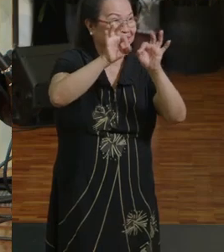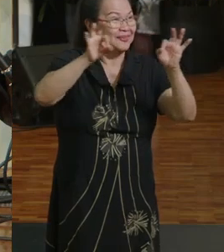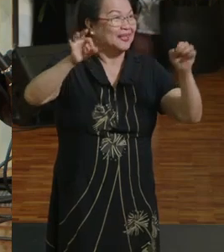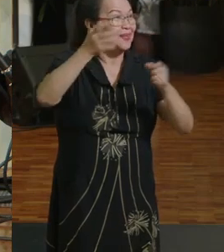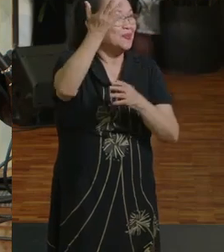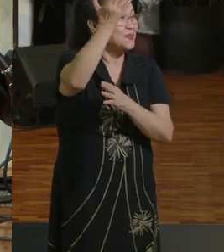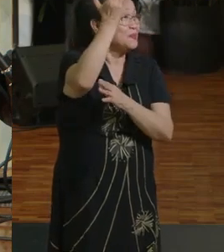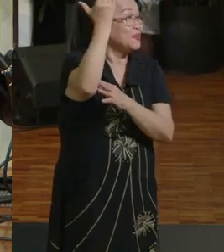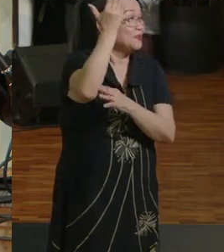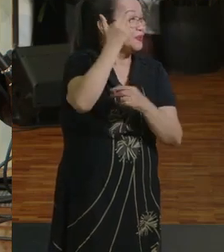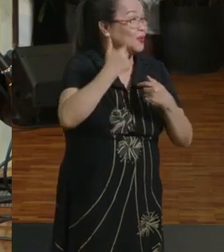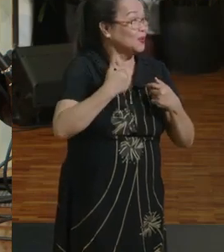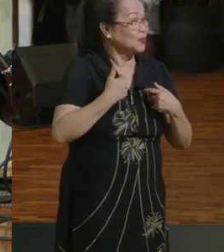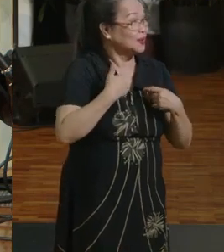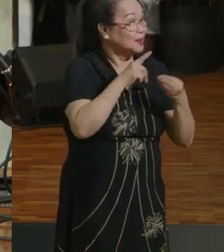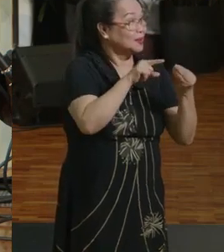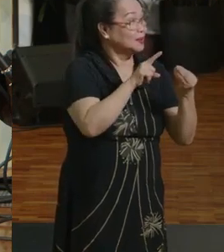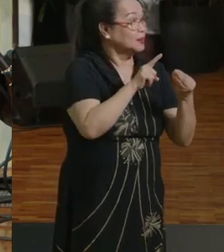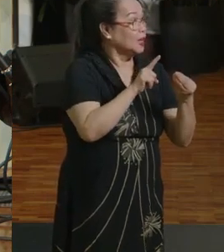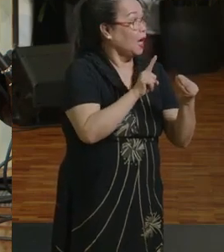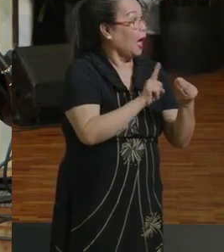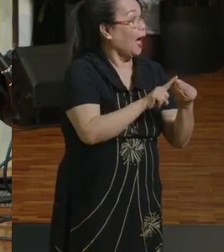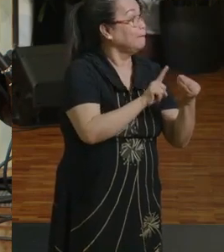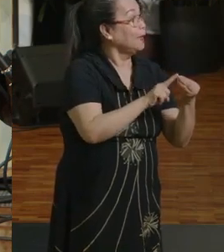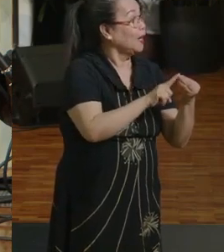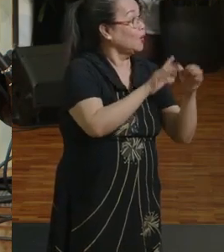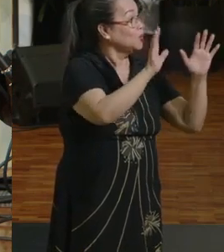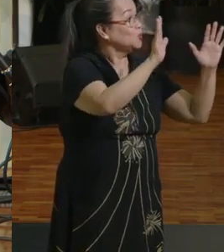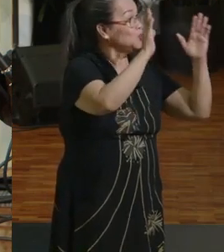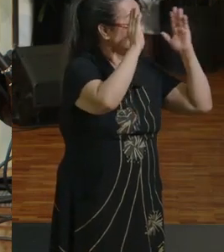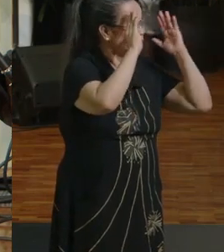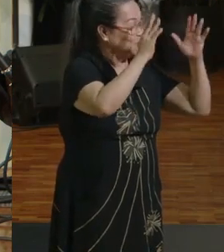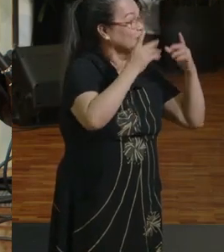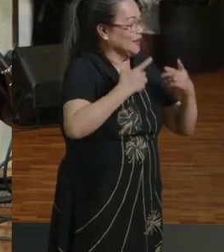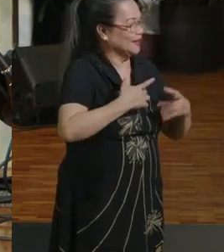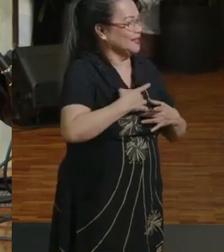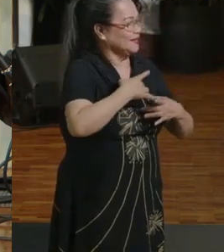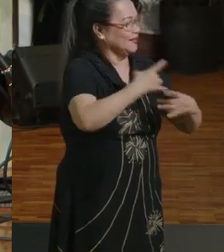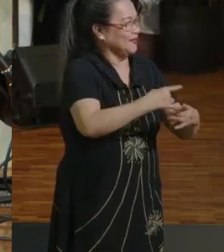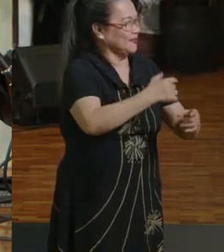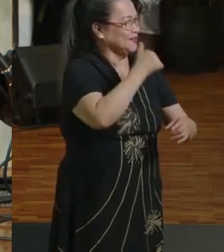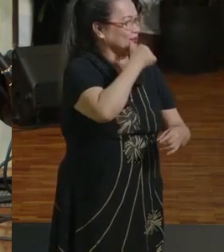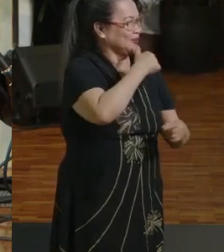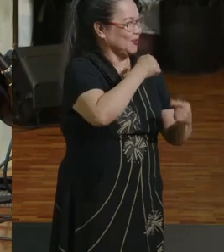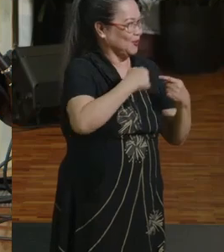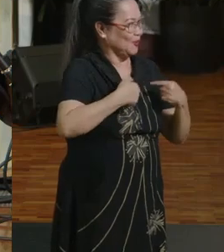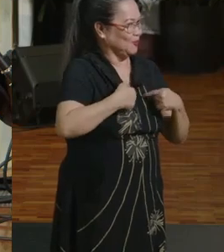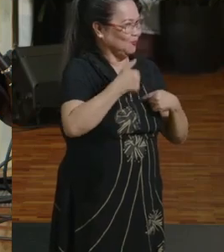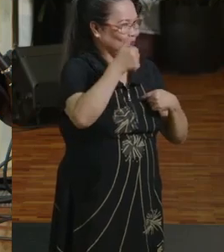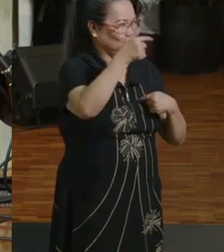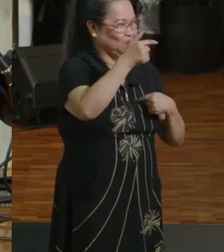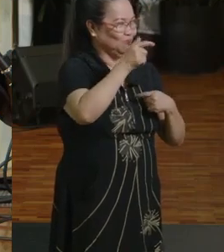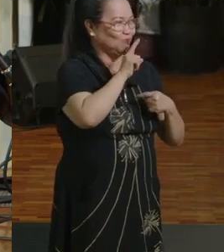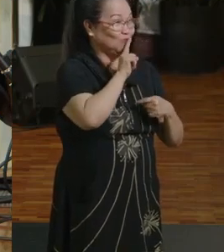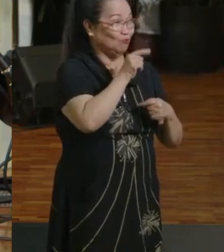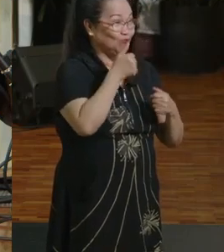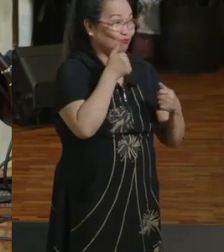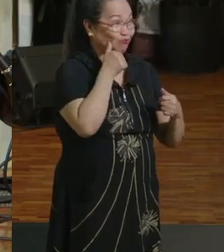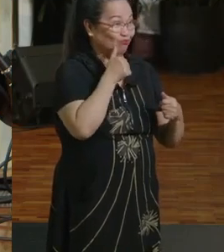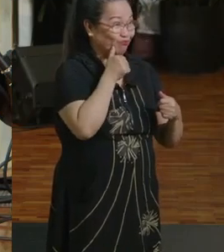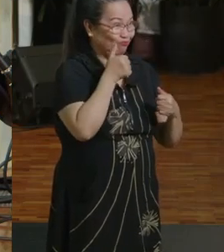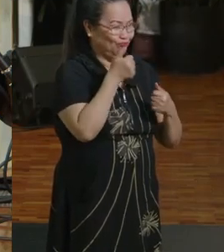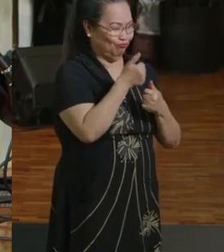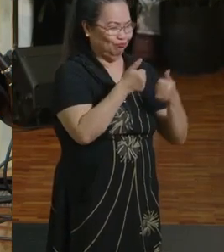before has to be about yung desire ng babae na ma-usurp yung posisyon ng